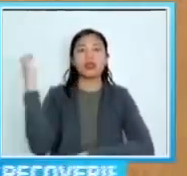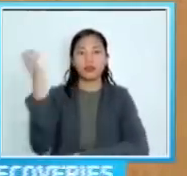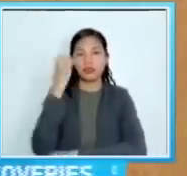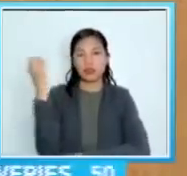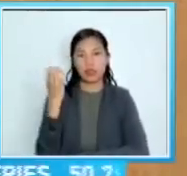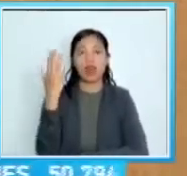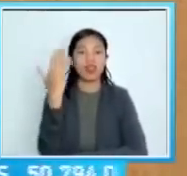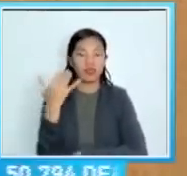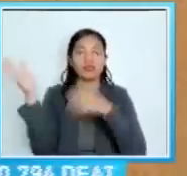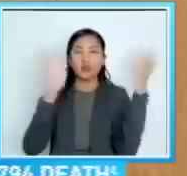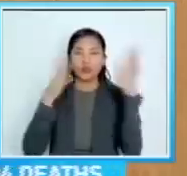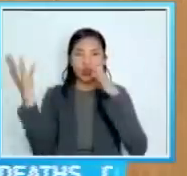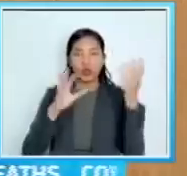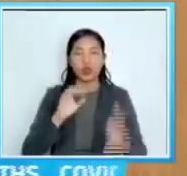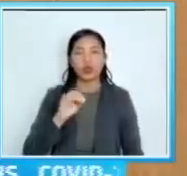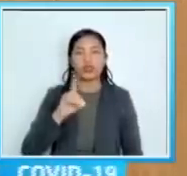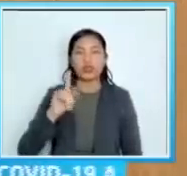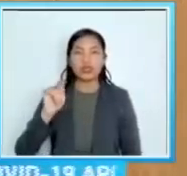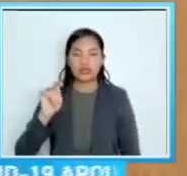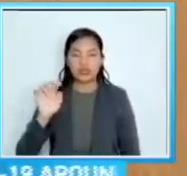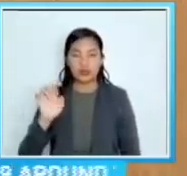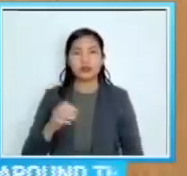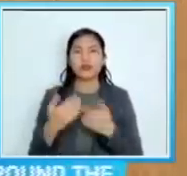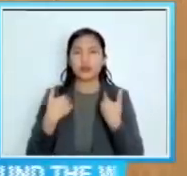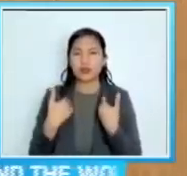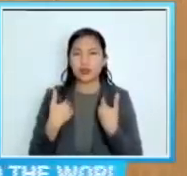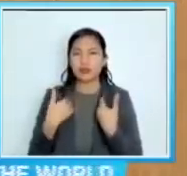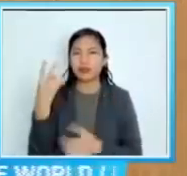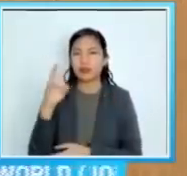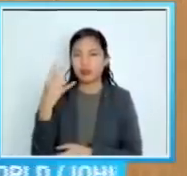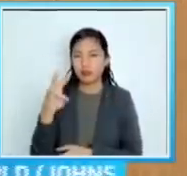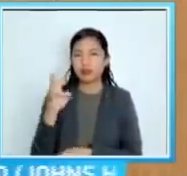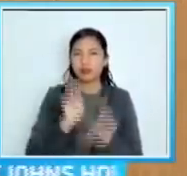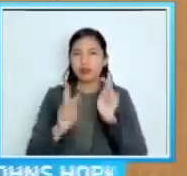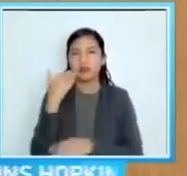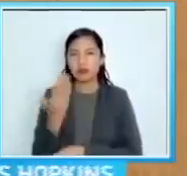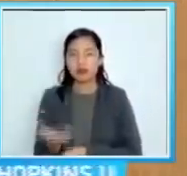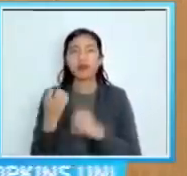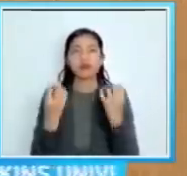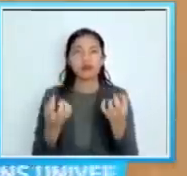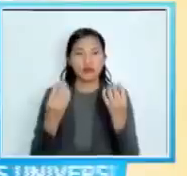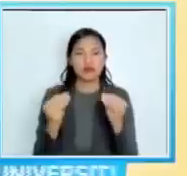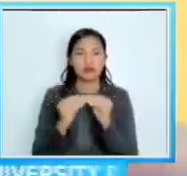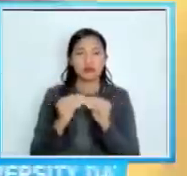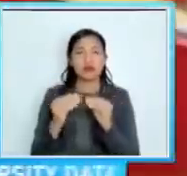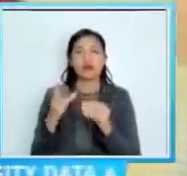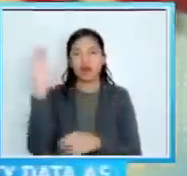Odette. Hindi bababa sa 17 ang patay habang marami pa ang nawawala. Balitang hatid ni Mariz Umali.